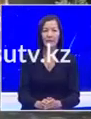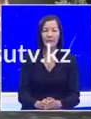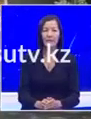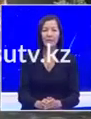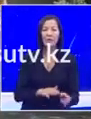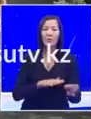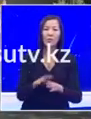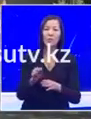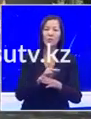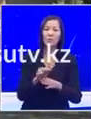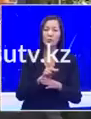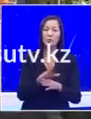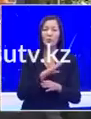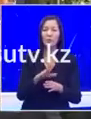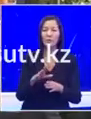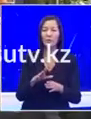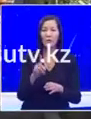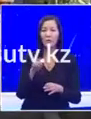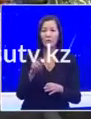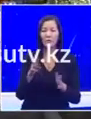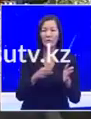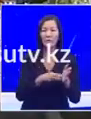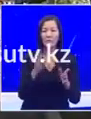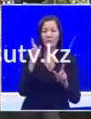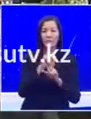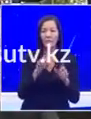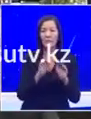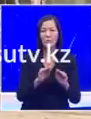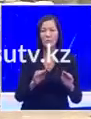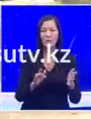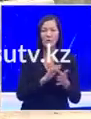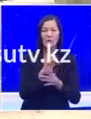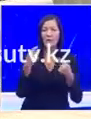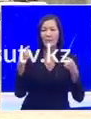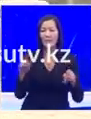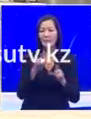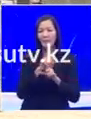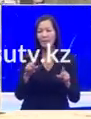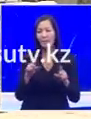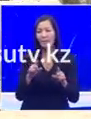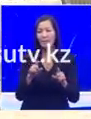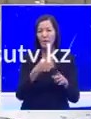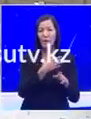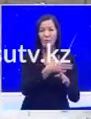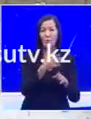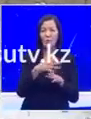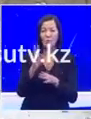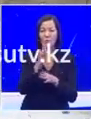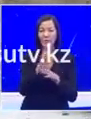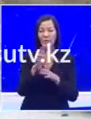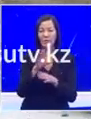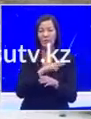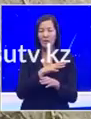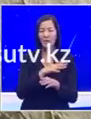Күрделі жөндеу әлі бітпеген номері 8-ші Островский орта мектебінің оқушылары қаладағы өзге оқу орындарында бөлініп оқуға мәжбүр.